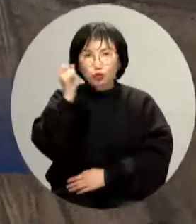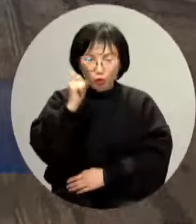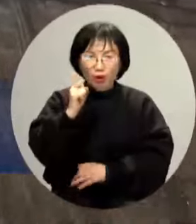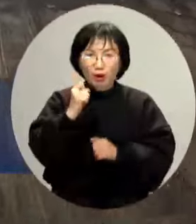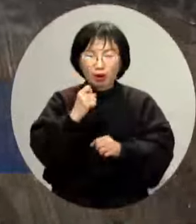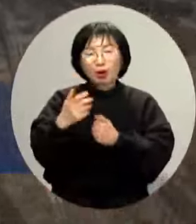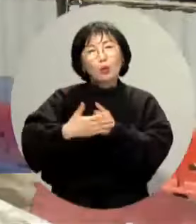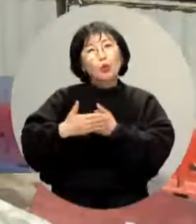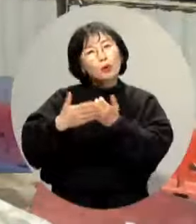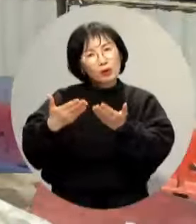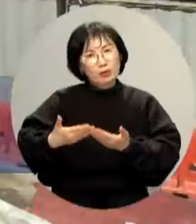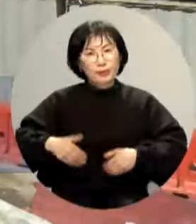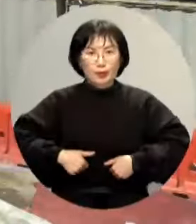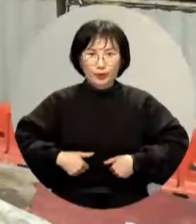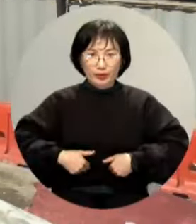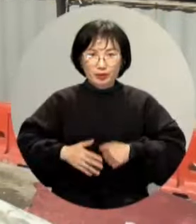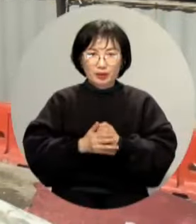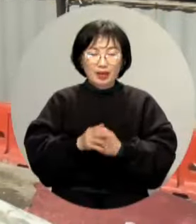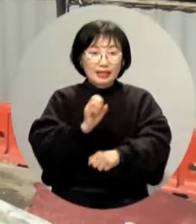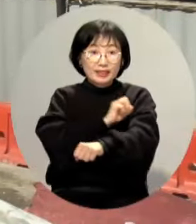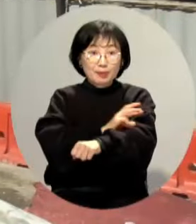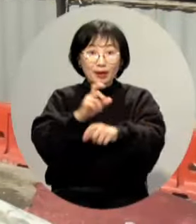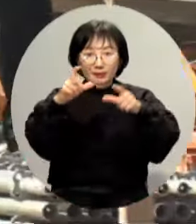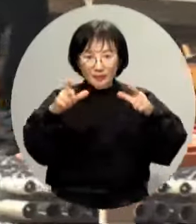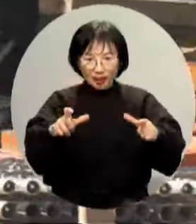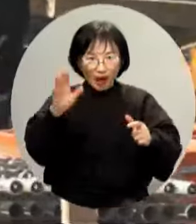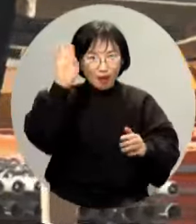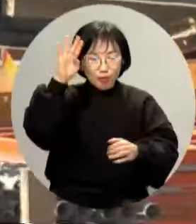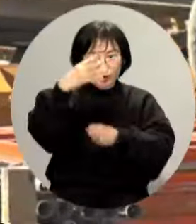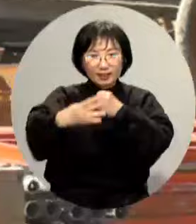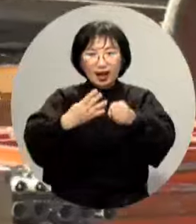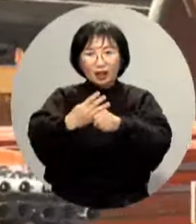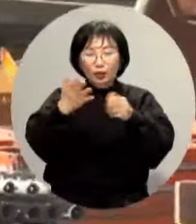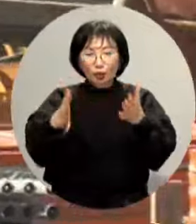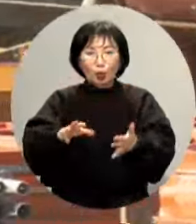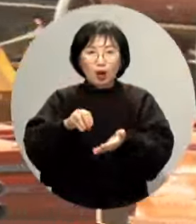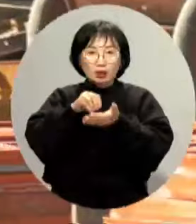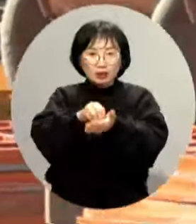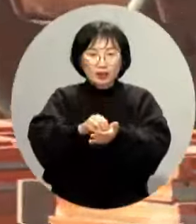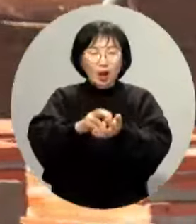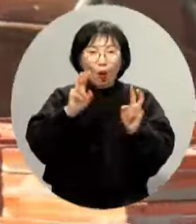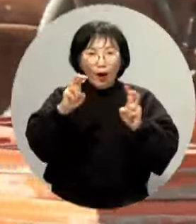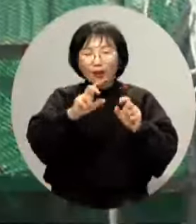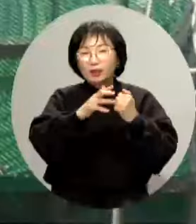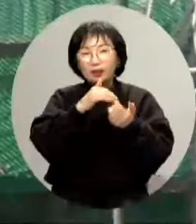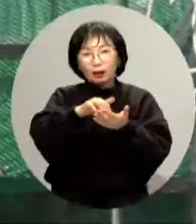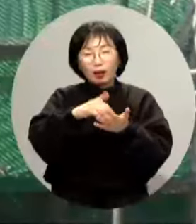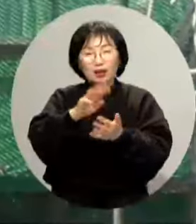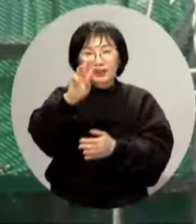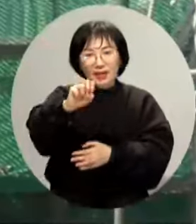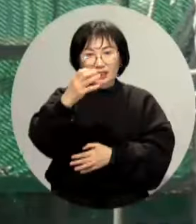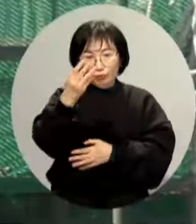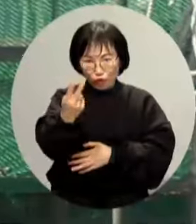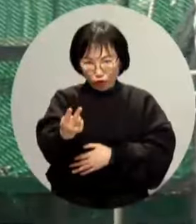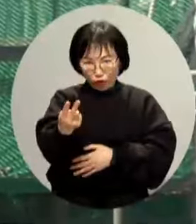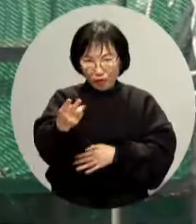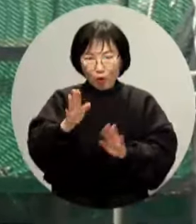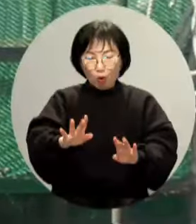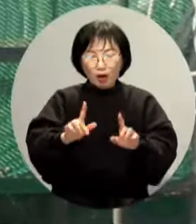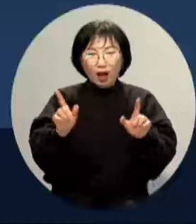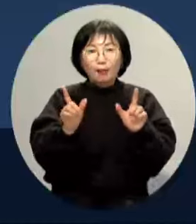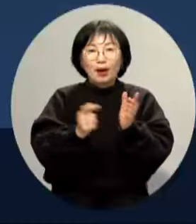것들은 도와주셔야 되는데. 새만금에 앞으로 4년간 입주할 기업은 모두 42개. 올해 당장